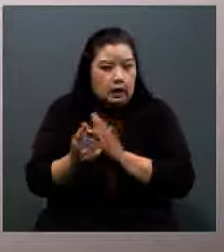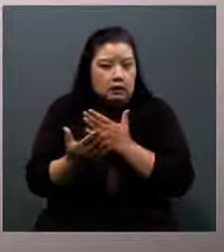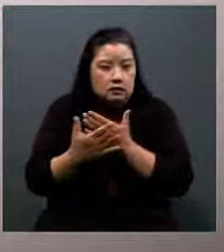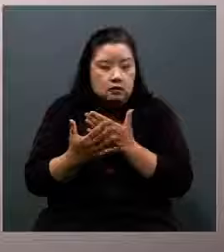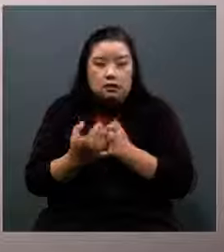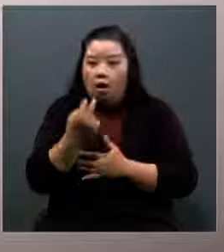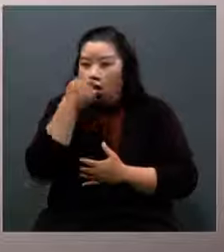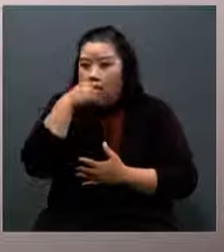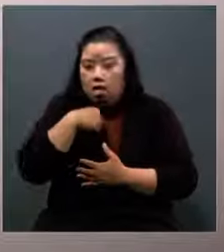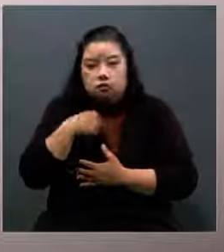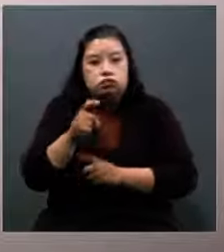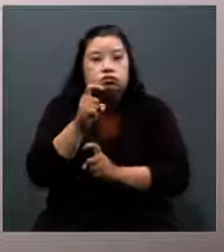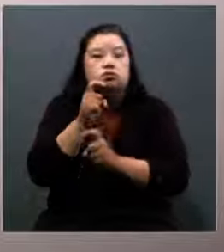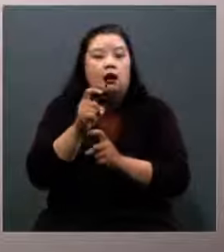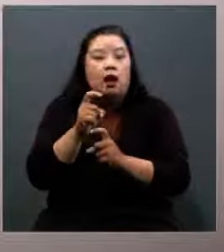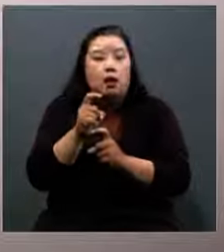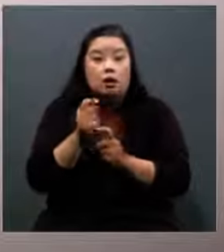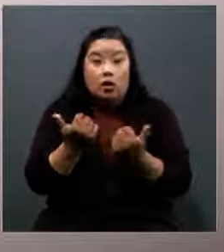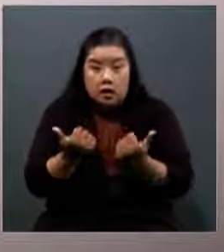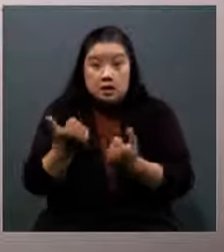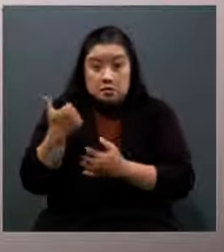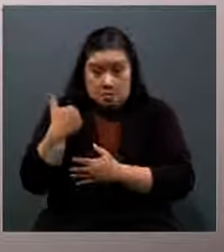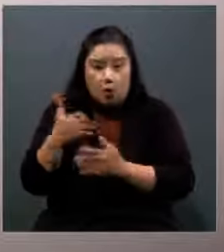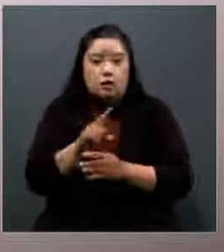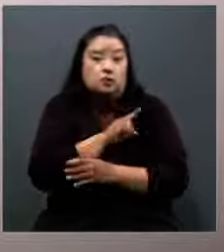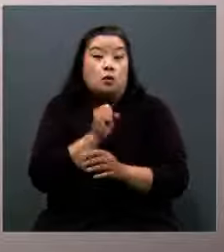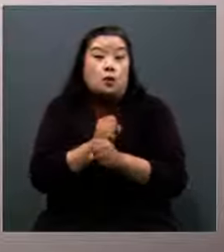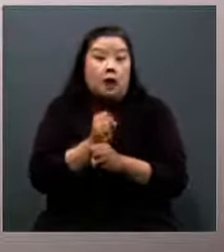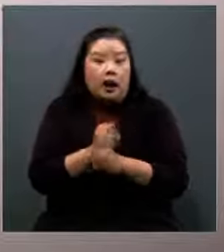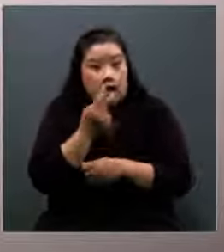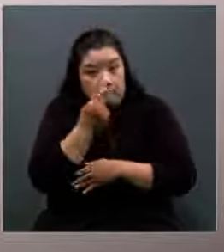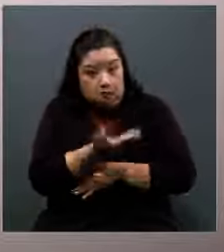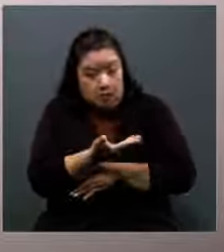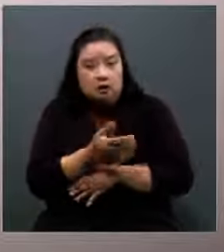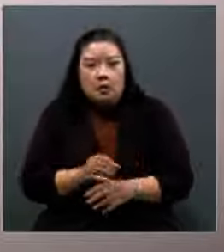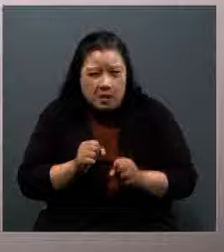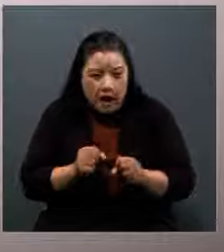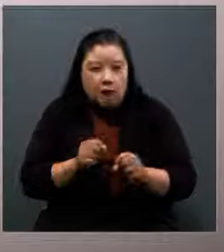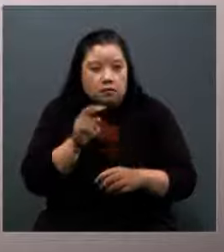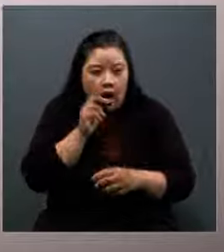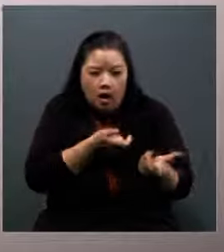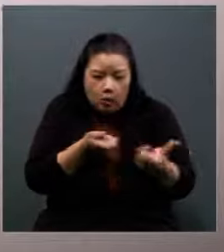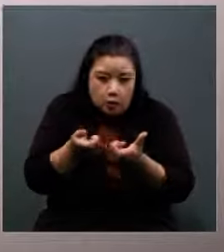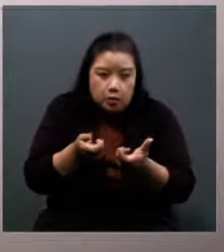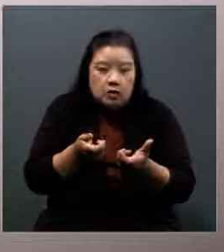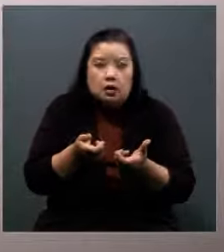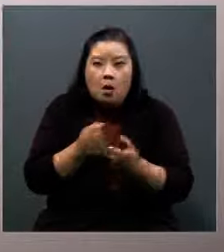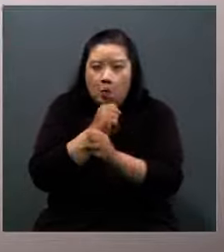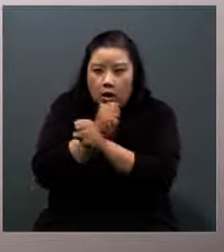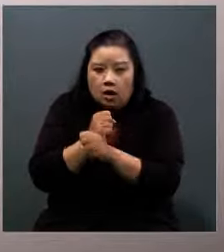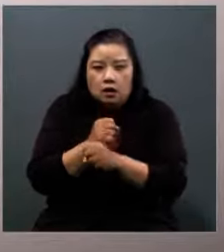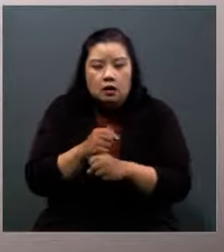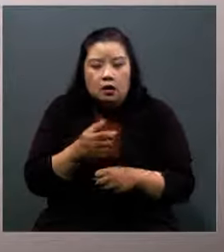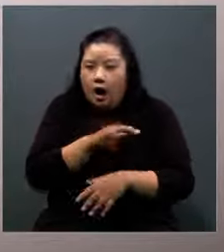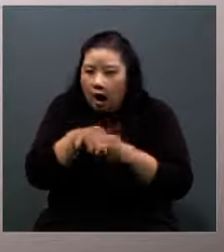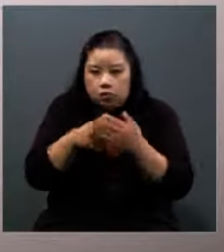ายกและก็หน่วยงานในพื้นที่เนี่ยอย่างภาพพวกพี่ๆที่ช่วยกันดับไฟเนี่ยเขาช่วยกันเต็มที่นะครับเพื่อที่จะทำให้มันมีผลต่อสุขภาพของพี่น้องประชาชนน้